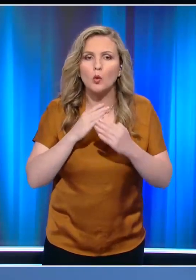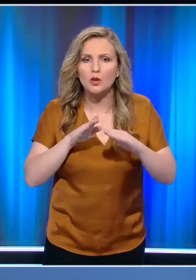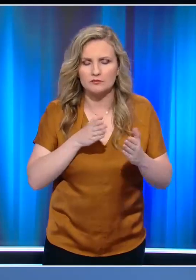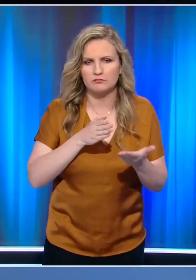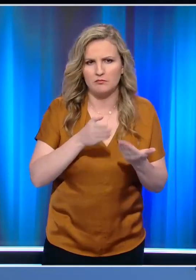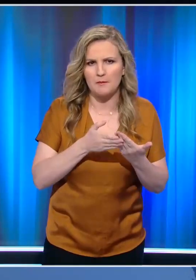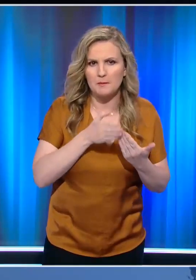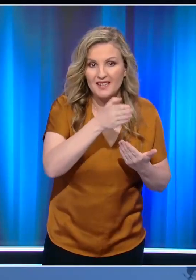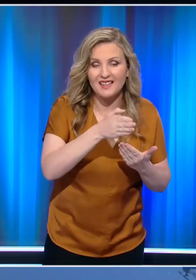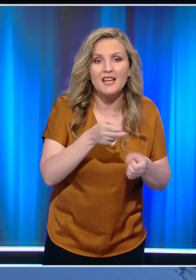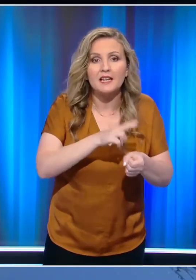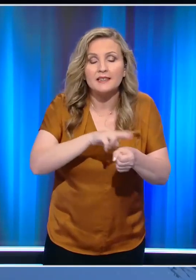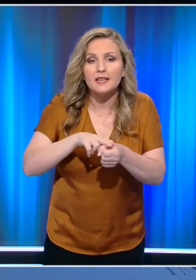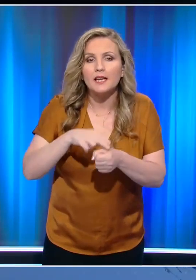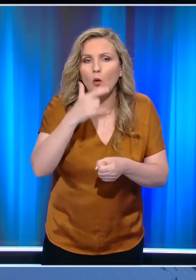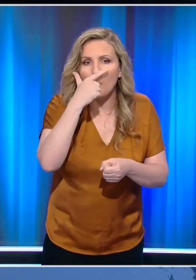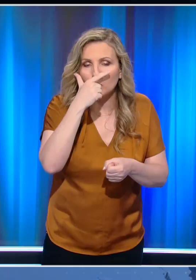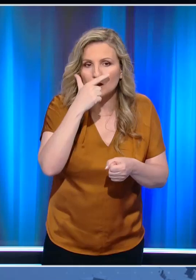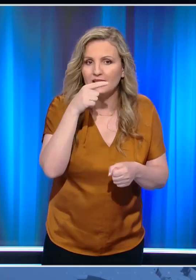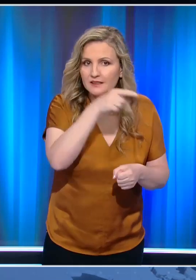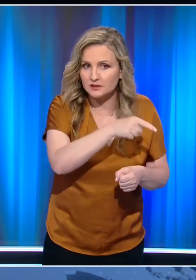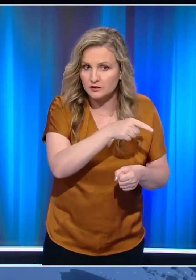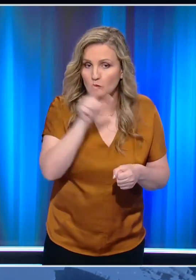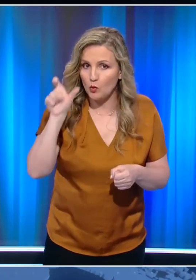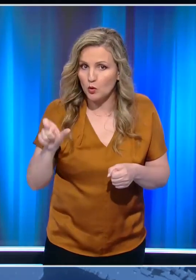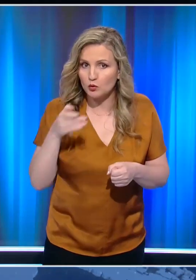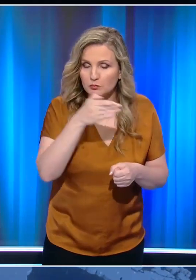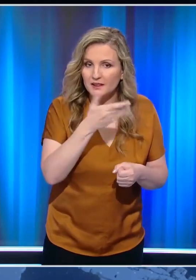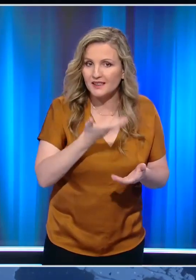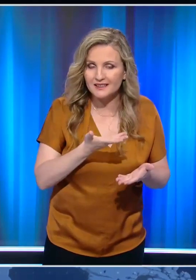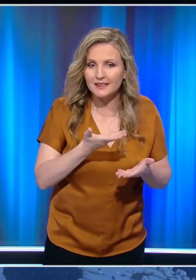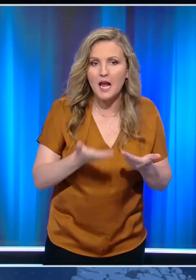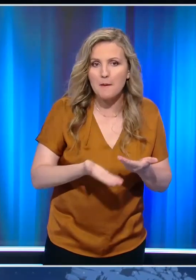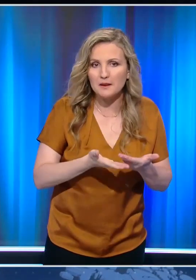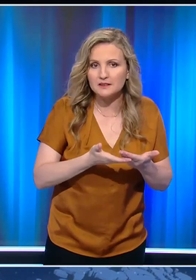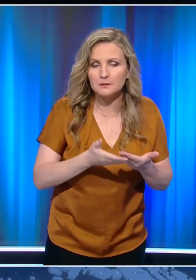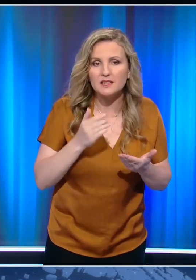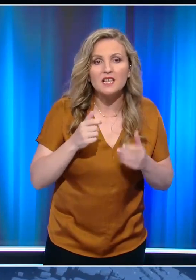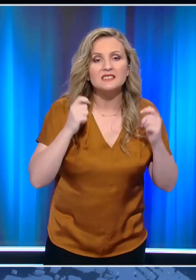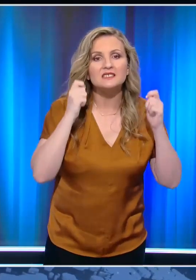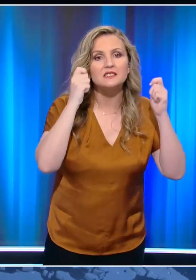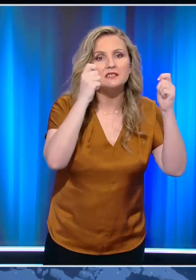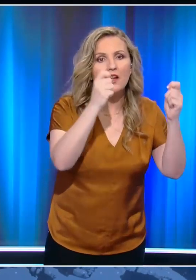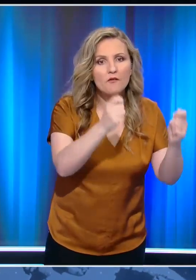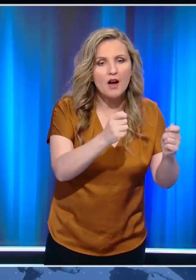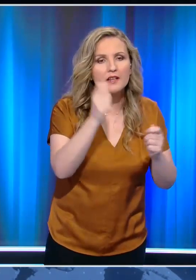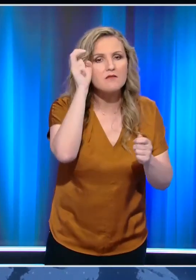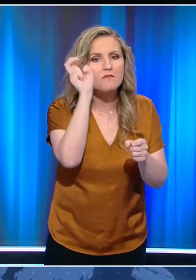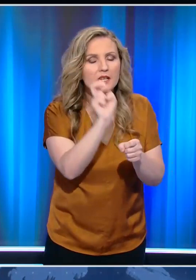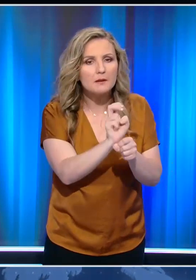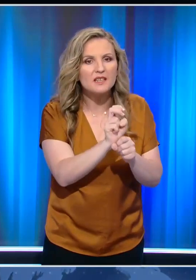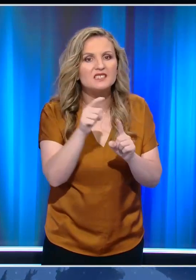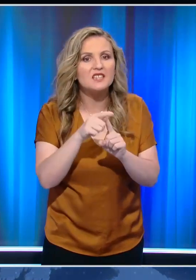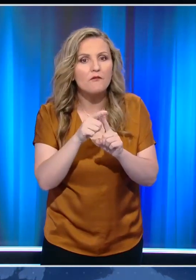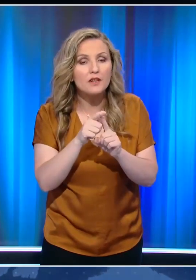στο ακημητήρια της Κομωτινής, όπου μετέβη για μια προσκυνηματική επίσκεψη για να καταθέσει ένα στεφάνι στη μνήμη του Αχμέτ